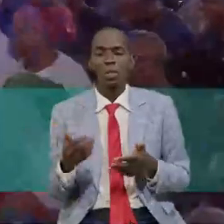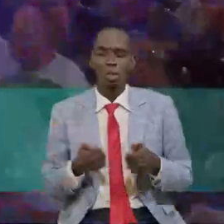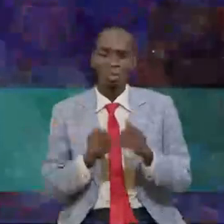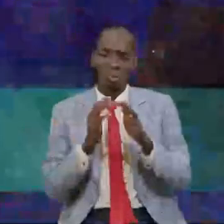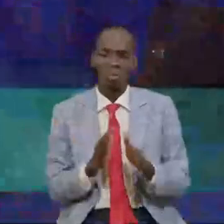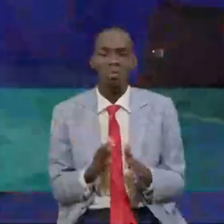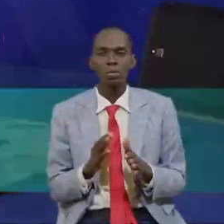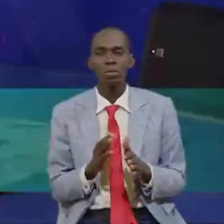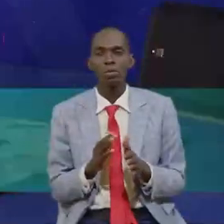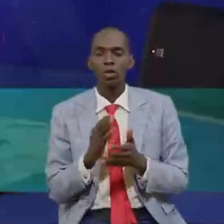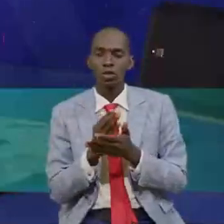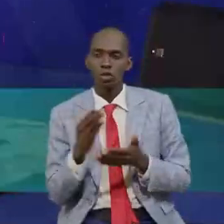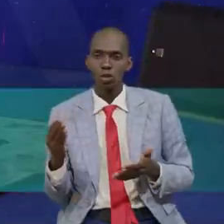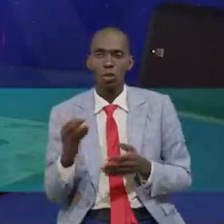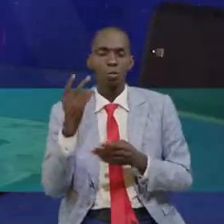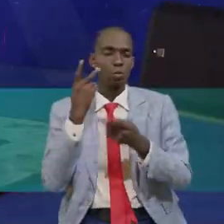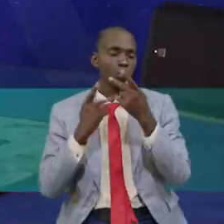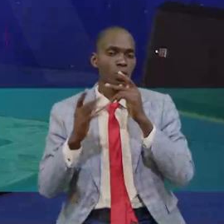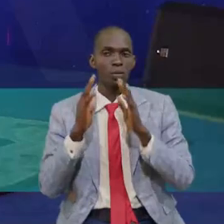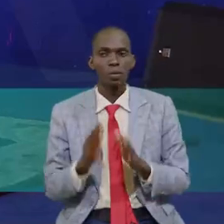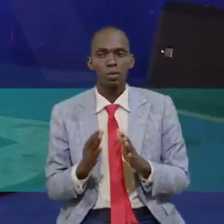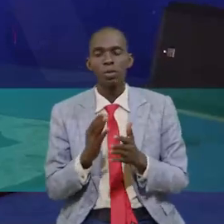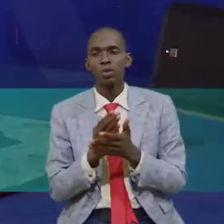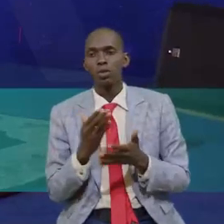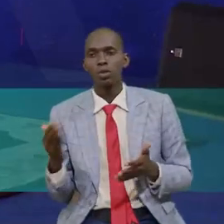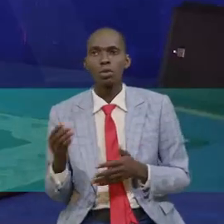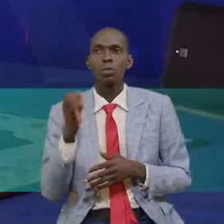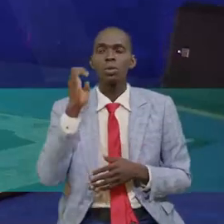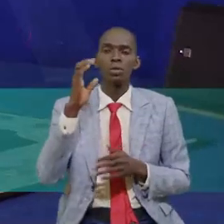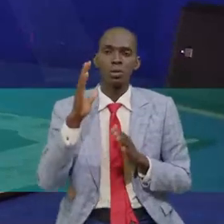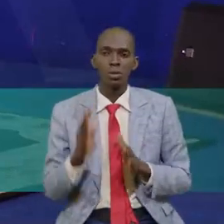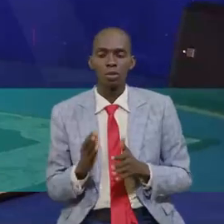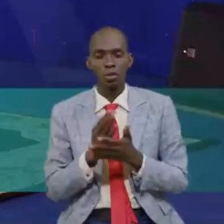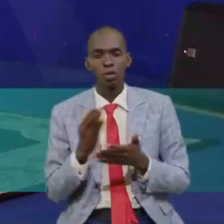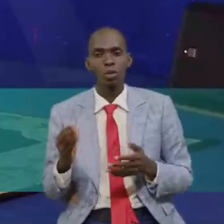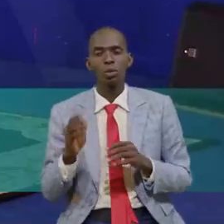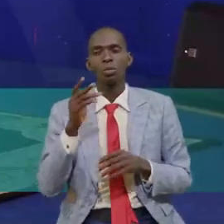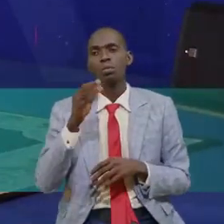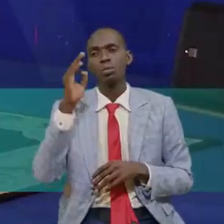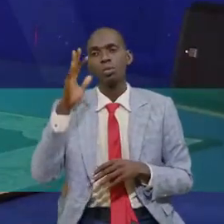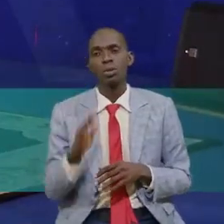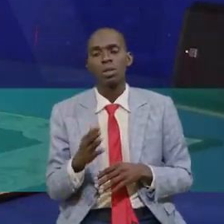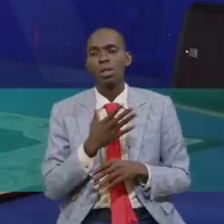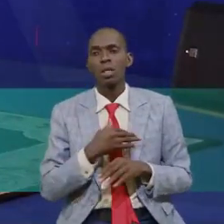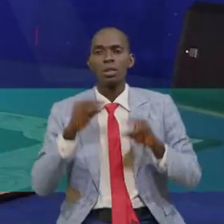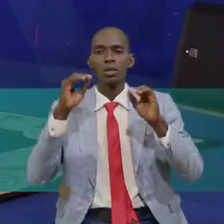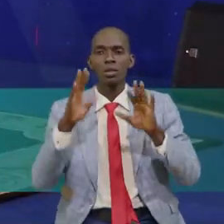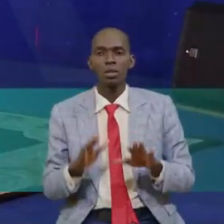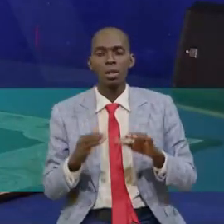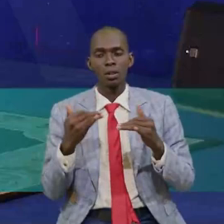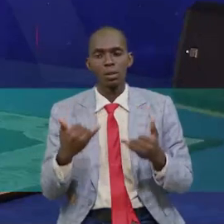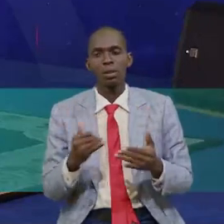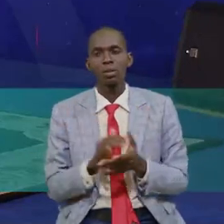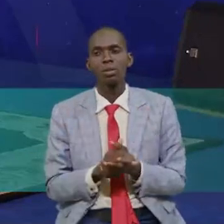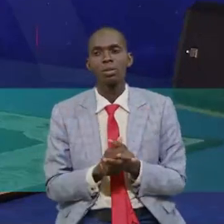apôtres, certains, les autres prophètes, les autres évangélistes, les autres pasteurs et docteurs enseignants.